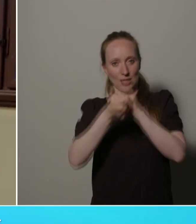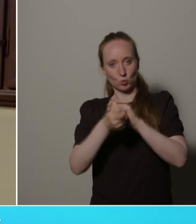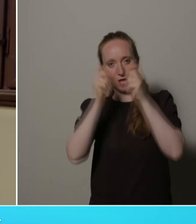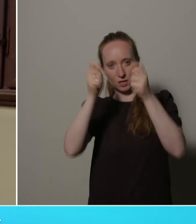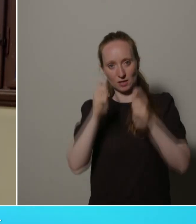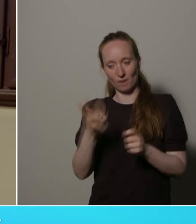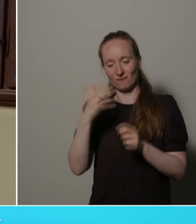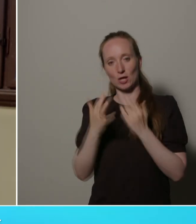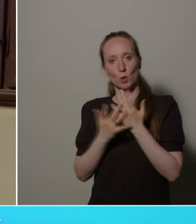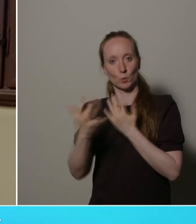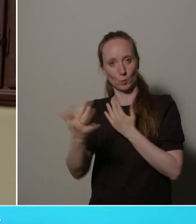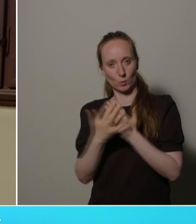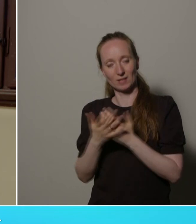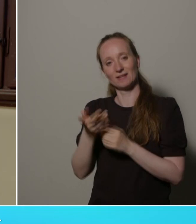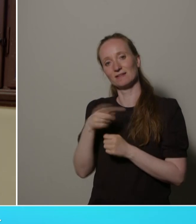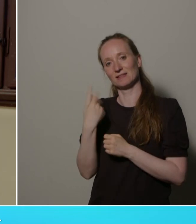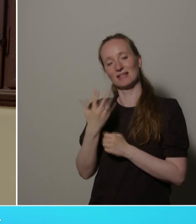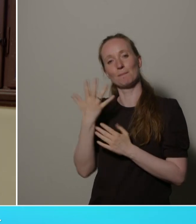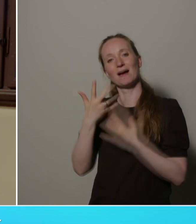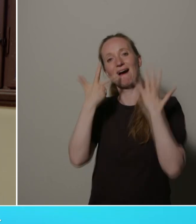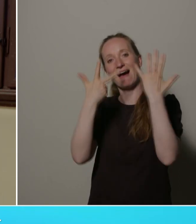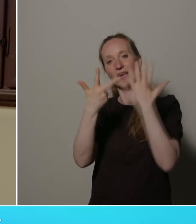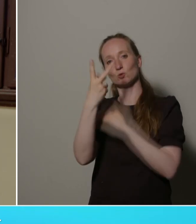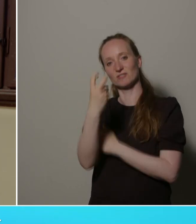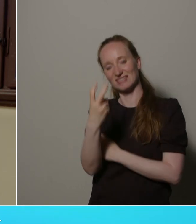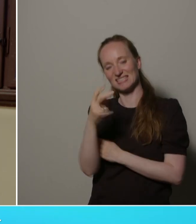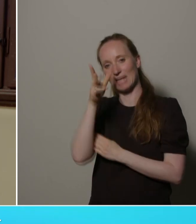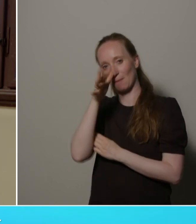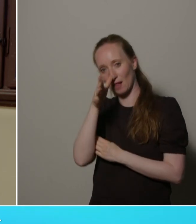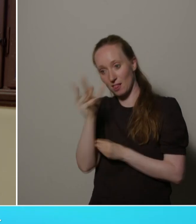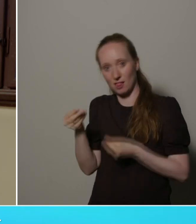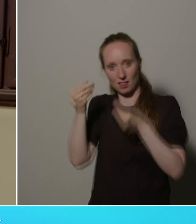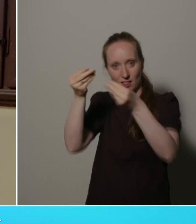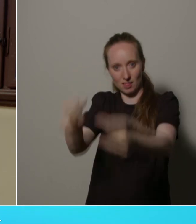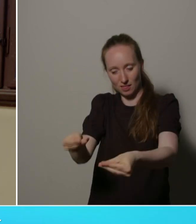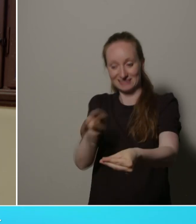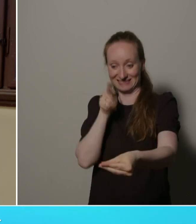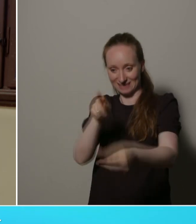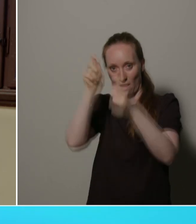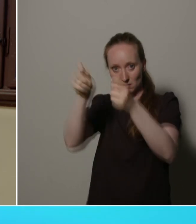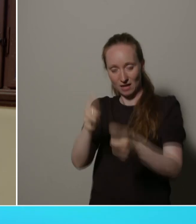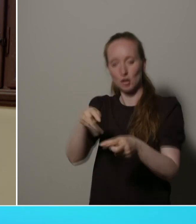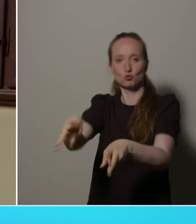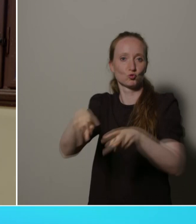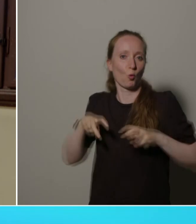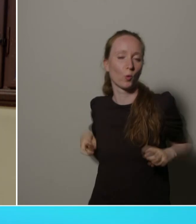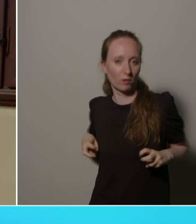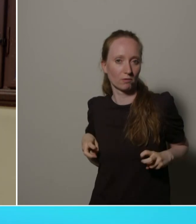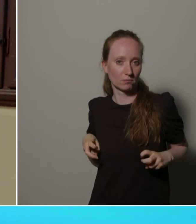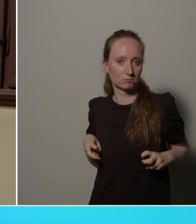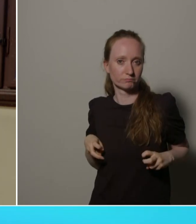Grünen, den wir am 28.04. eingebracht haben. Und ich sage es gleich, den werden wir zurückziehen, da wir ja